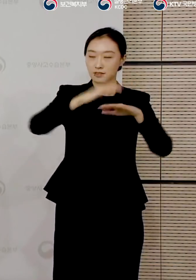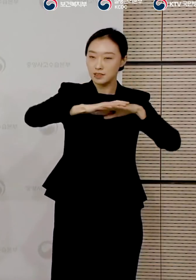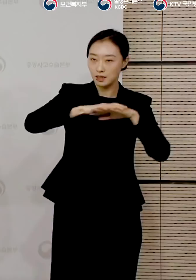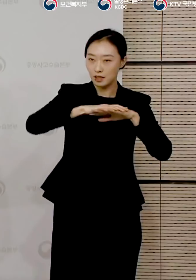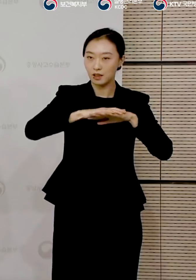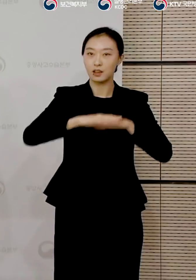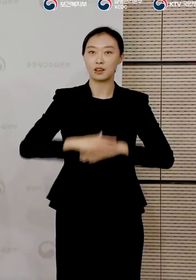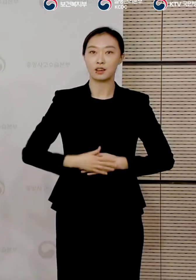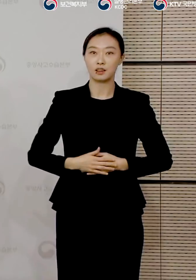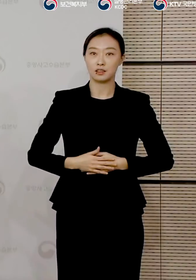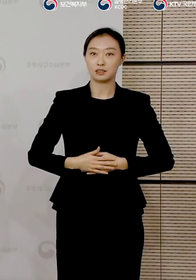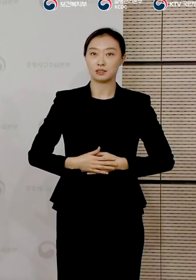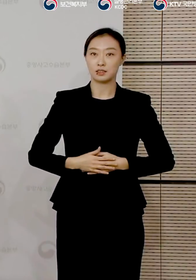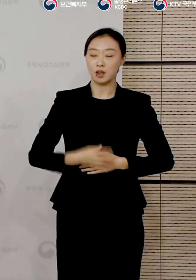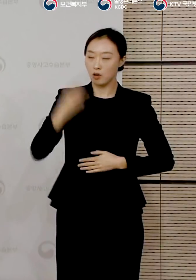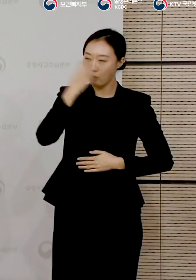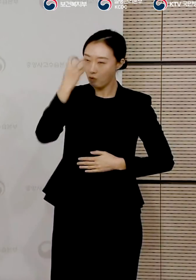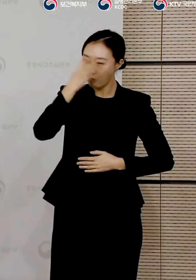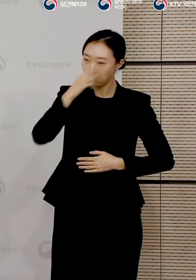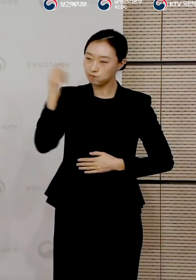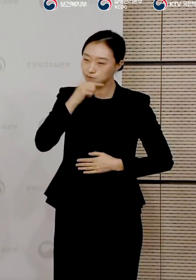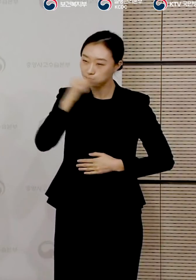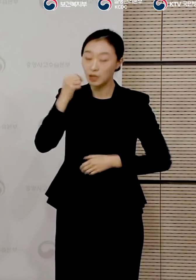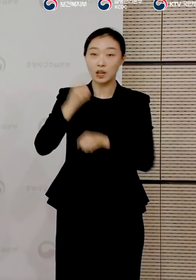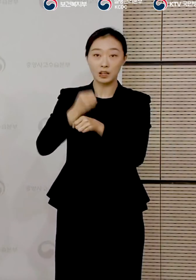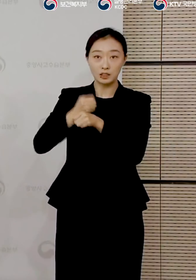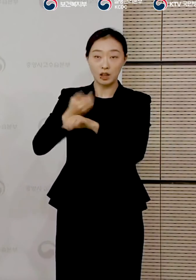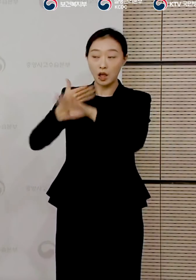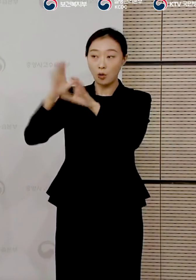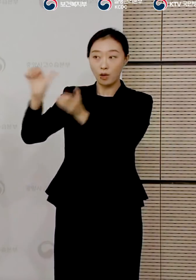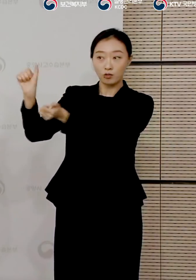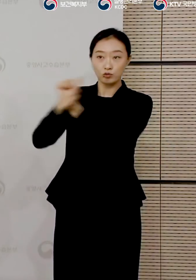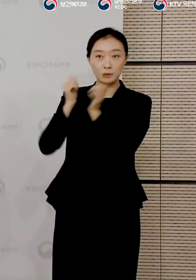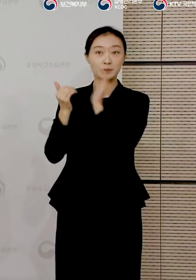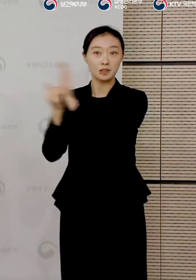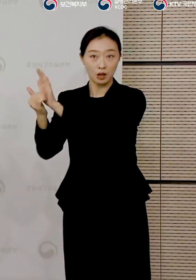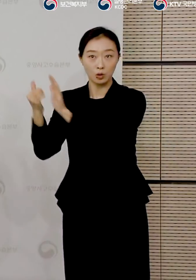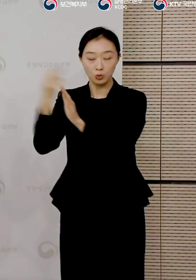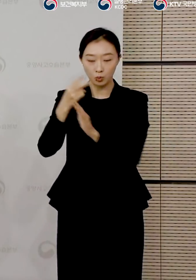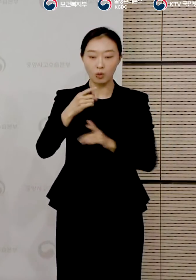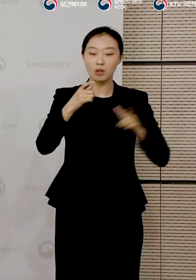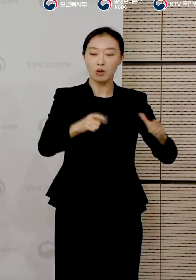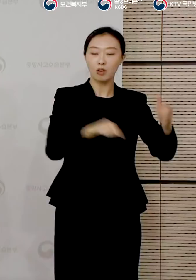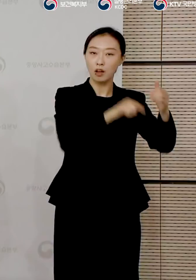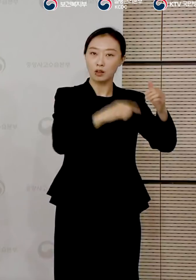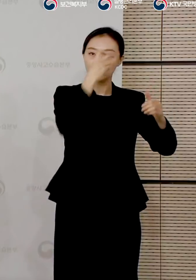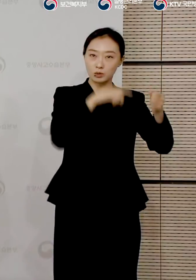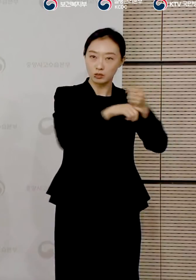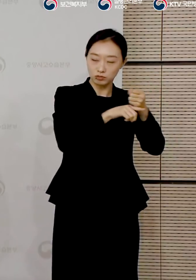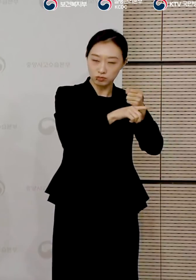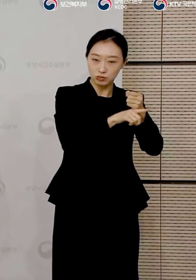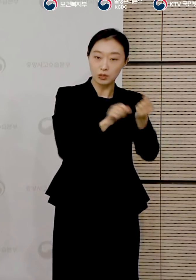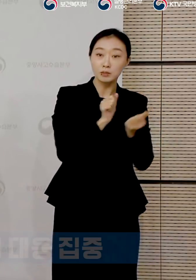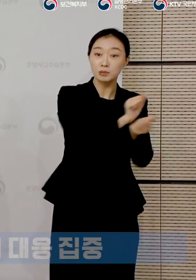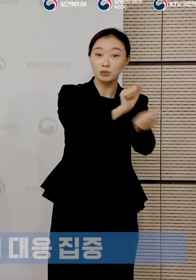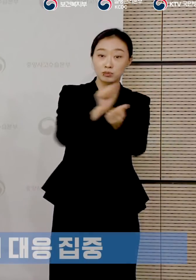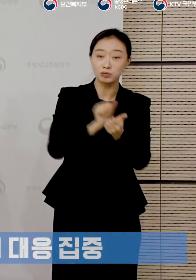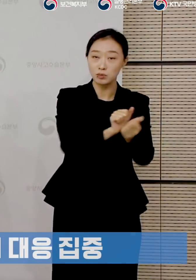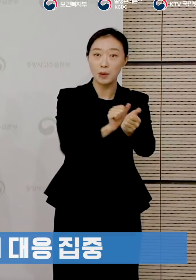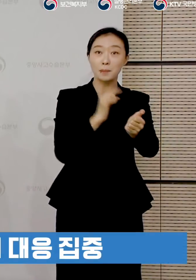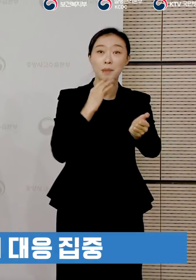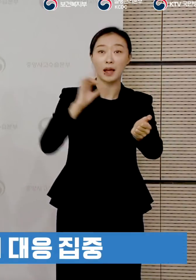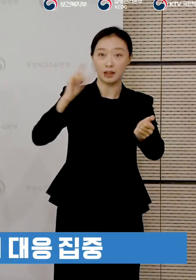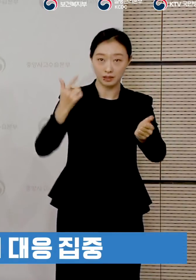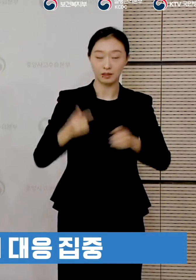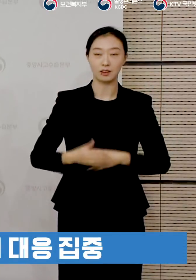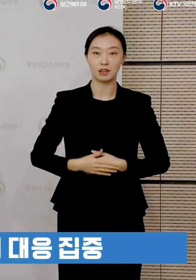검역을 통한 해외 유입 차단과 역학조사를 통한 초기 지역사회 전파 차단에서 벗어나 지역사회